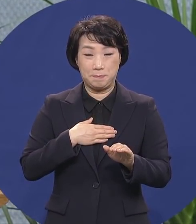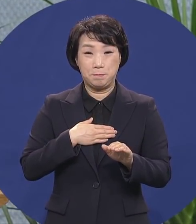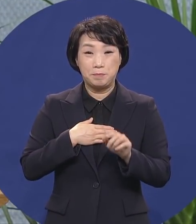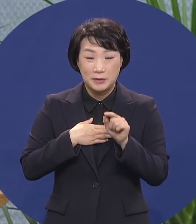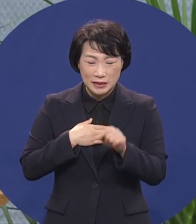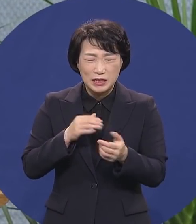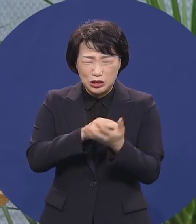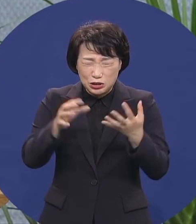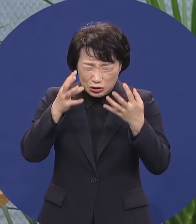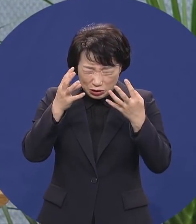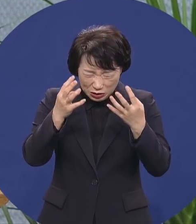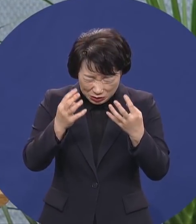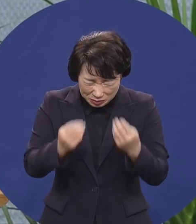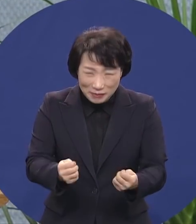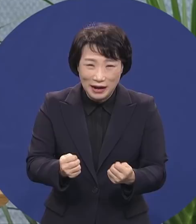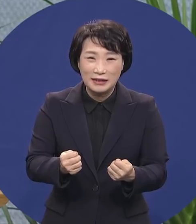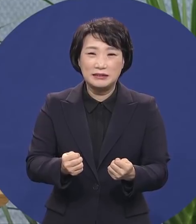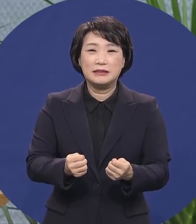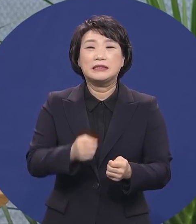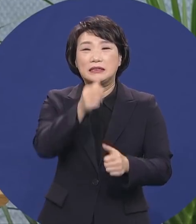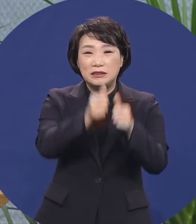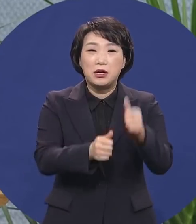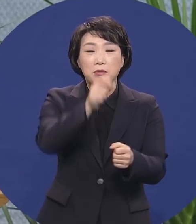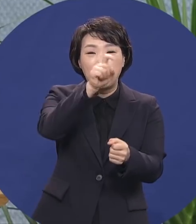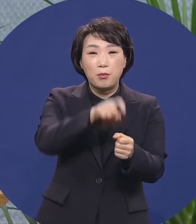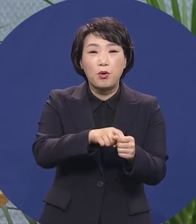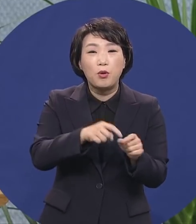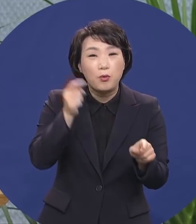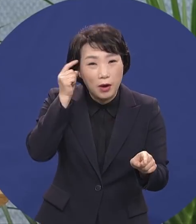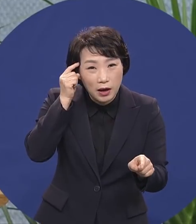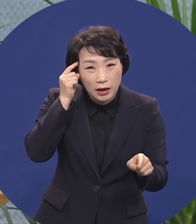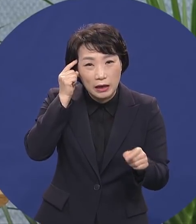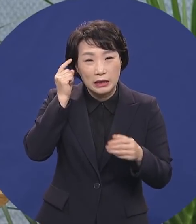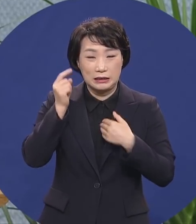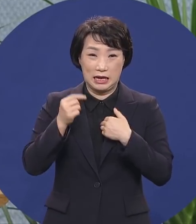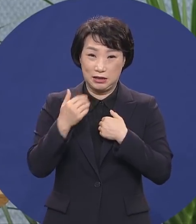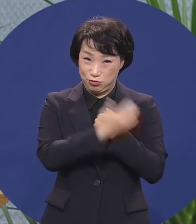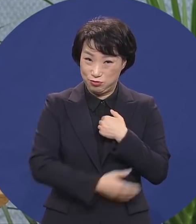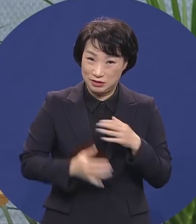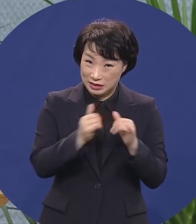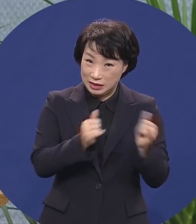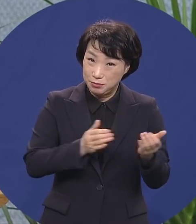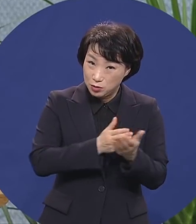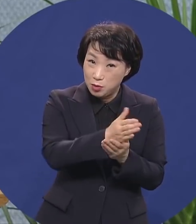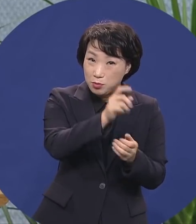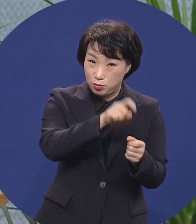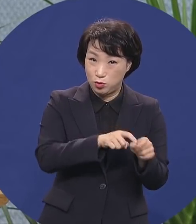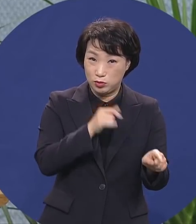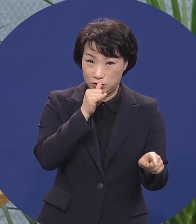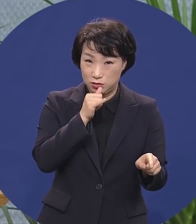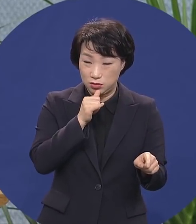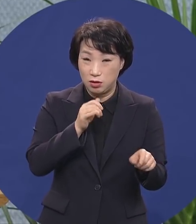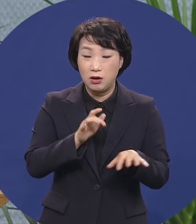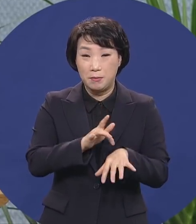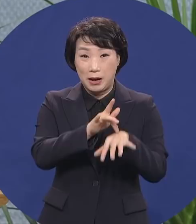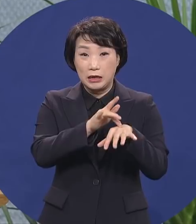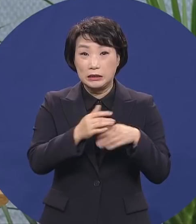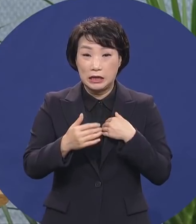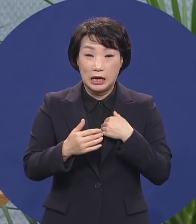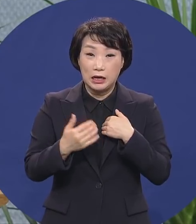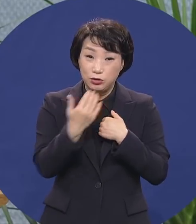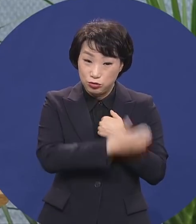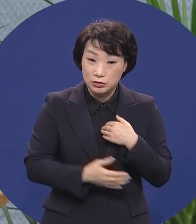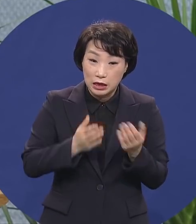이 수많은 시험의 목적은 너는 육의 사람이 되라는 거예요. 마귀는 육의